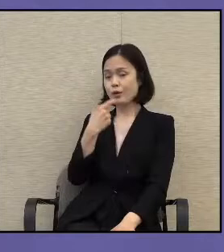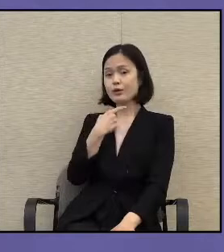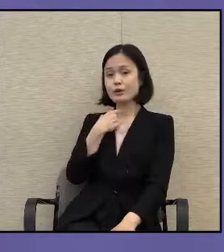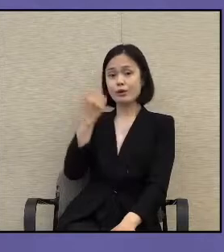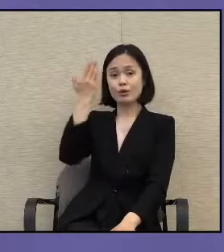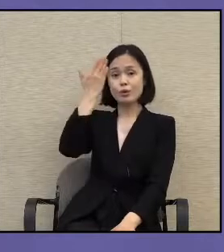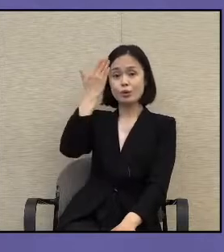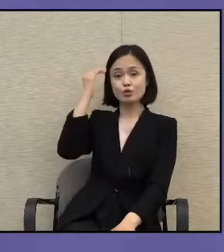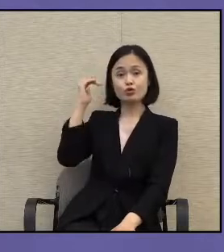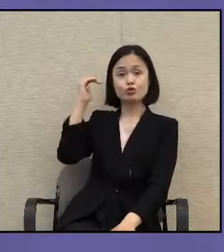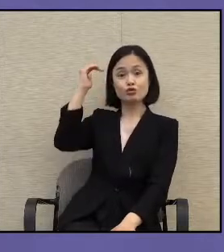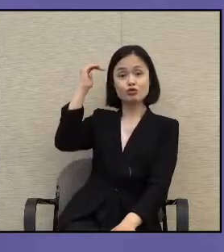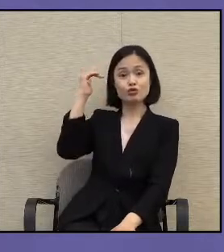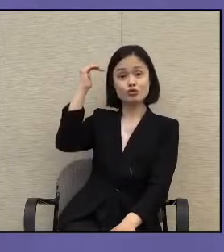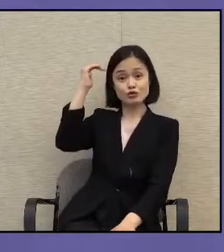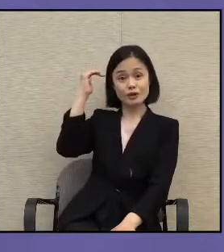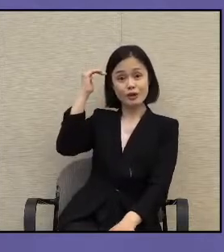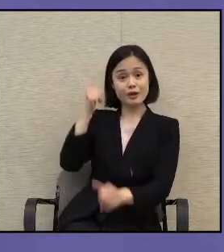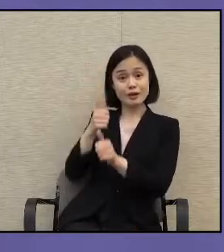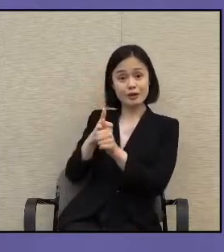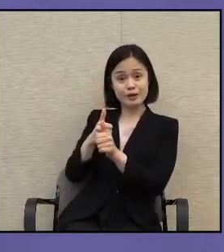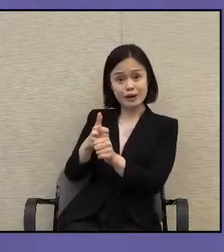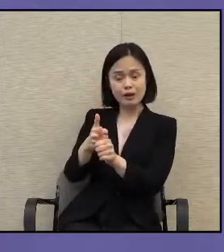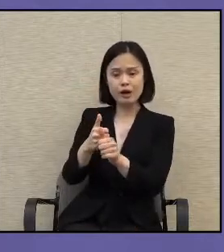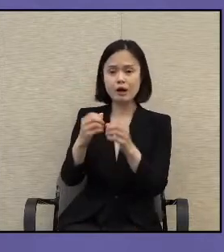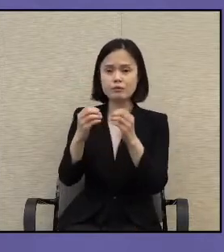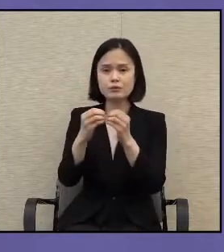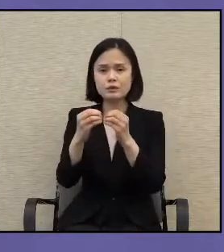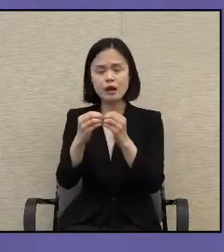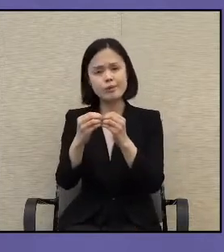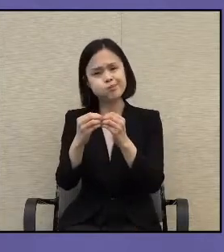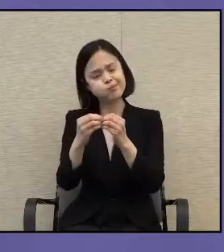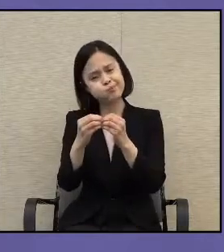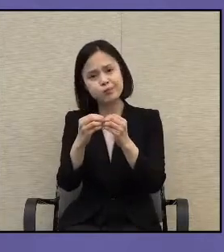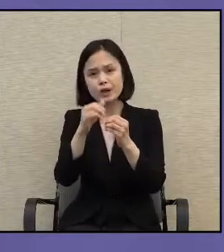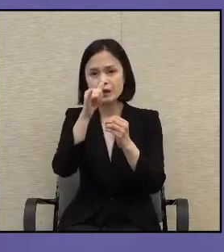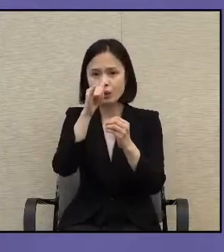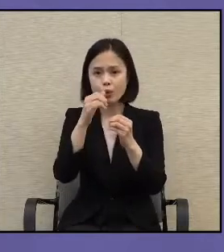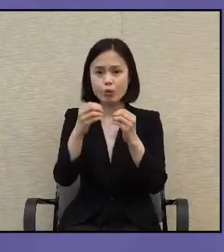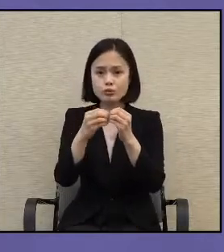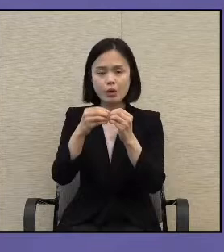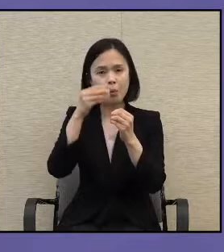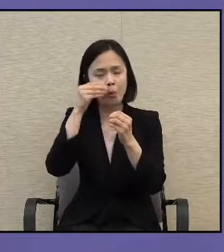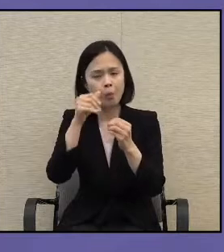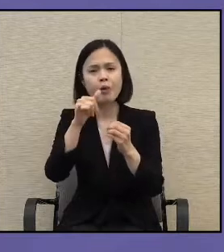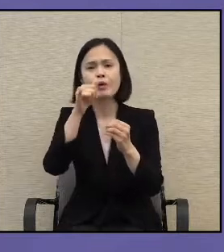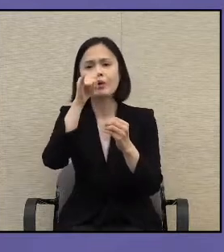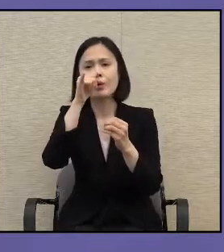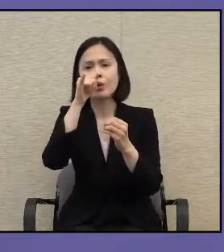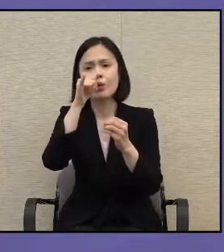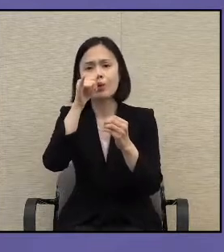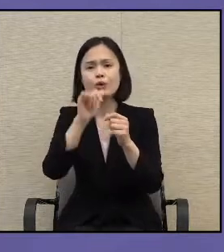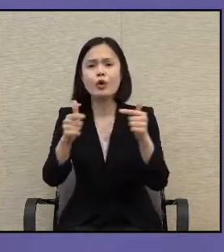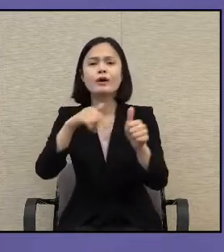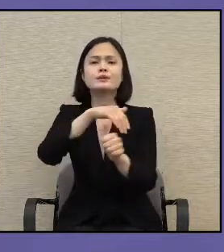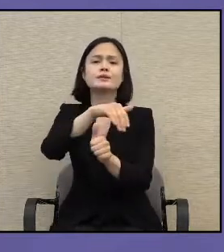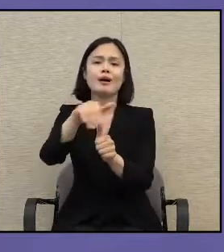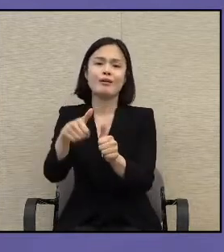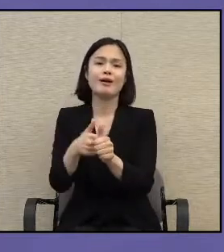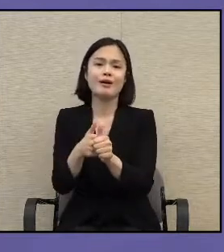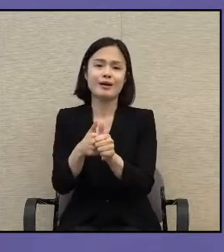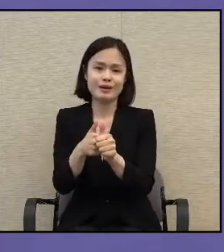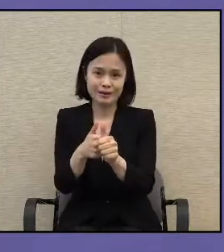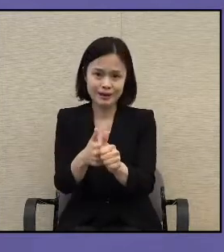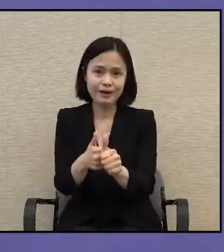가지 가지게 되는 리터러시의 문제도 있을 것이고 할 텐데, 그런 여러 이렇게 어떤 소셜